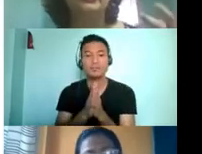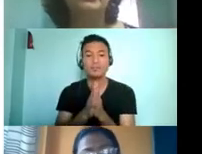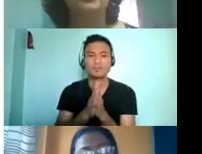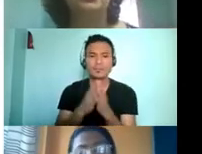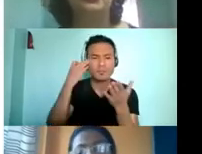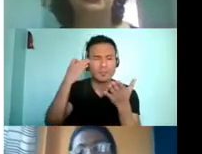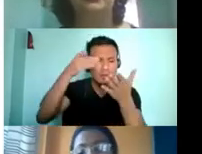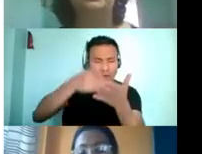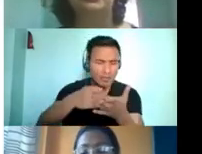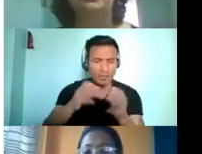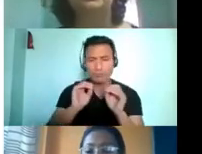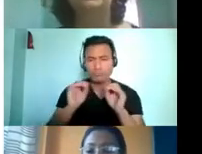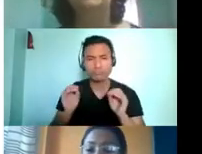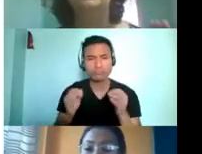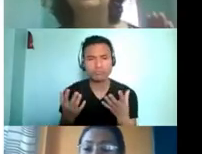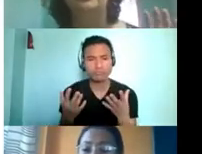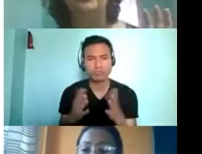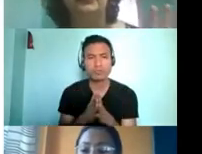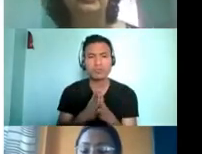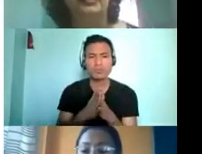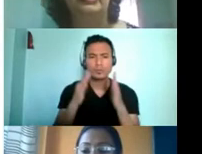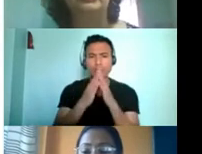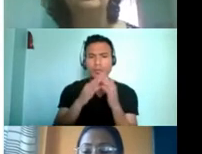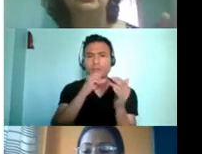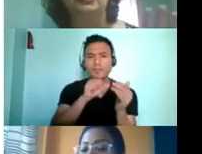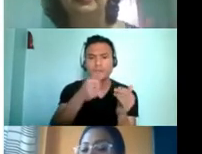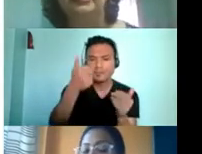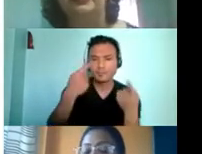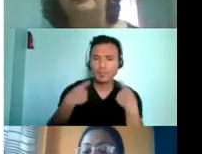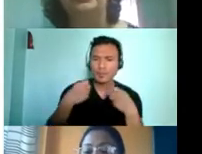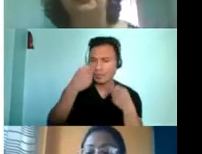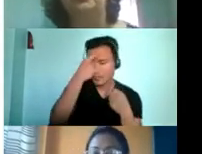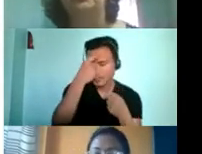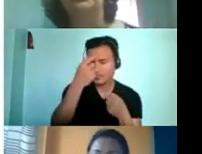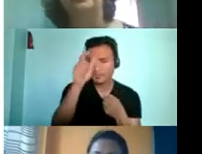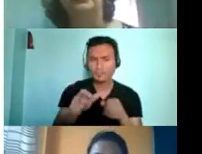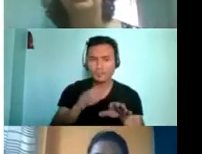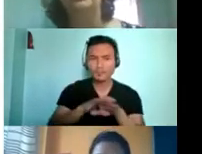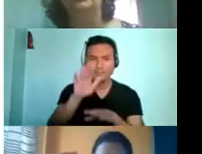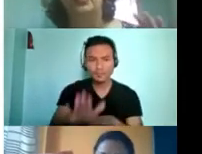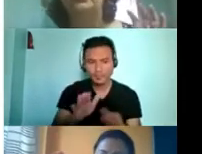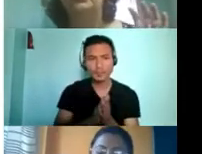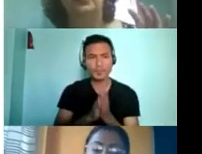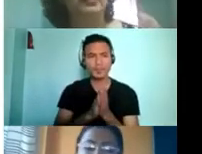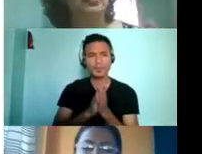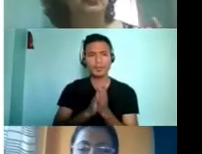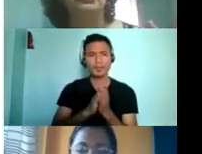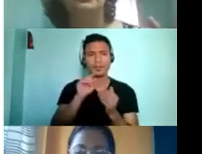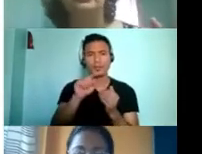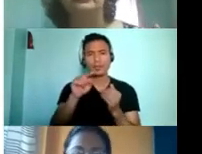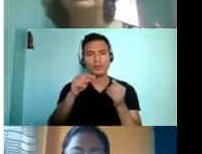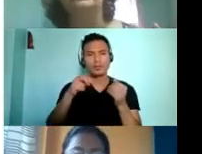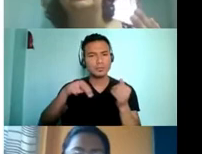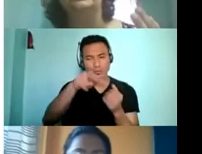ध्यान केन्द्रित गर्न सकिरहेको छैन, अनि घरमा कोही दीर्घकालीन स्वास्थ्य समस्या भएका व्यक्तिहरू हुनुहुन्छ भने उहाँहरूको अब हिन्डुल